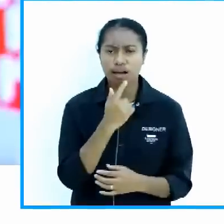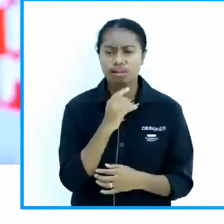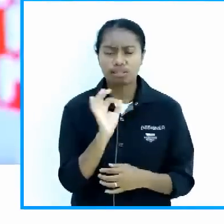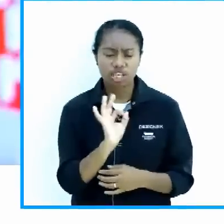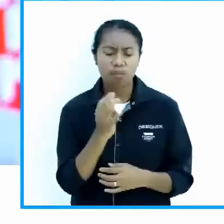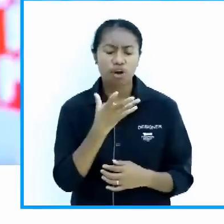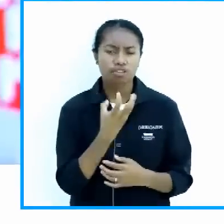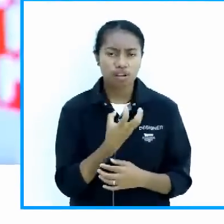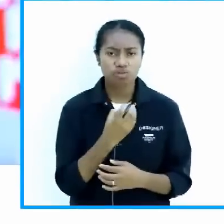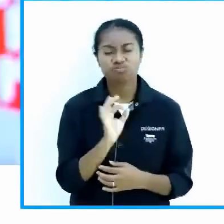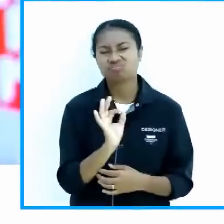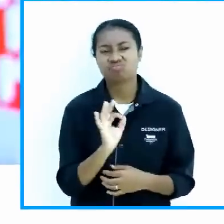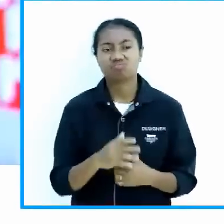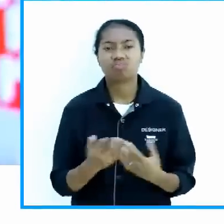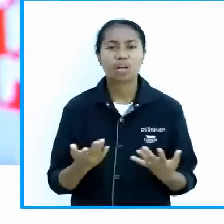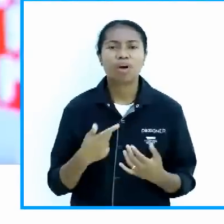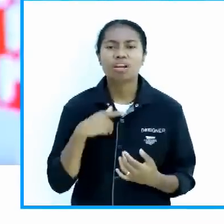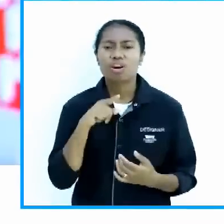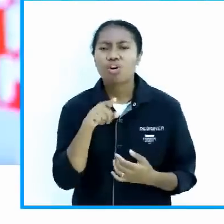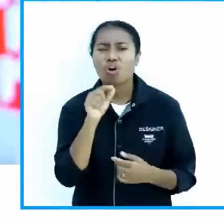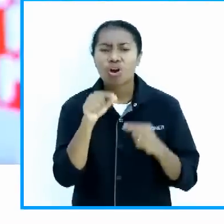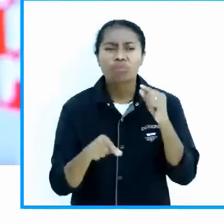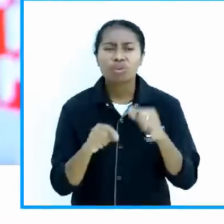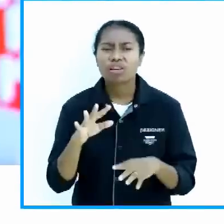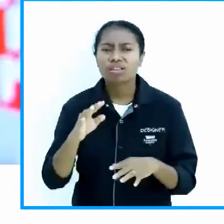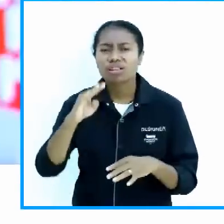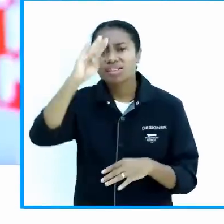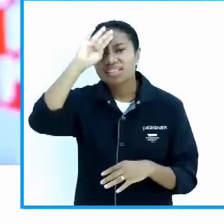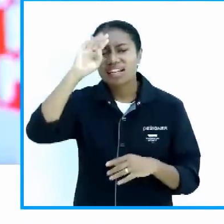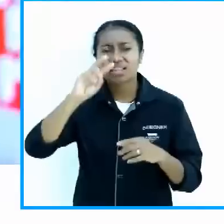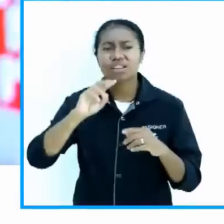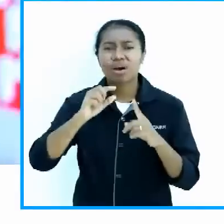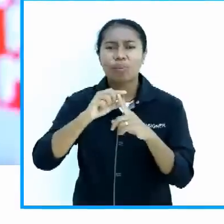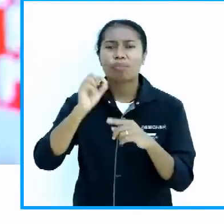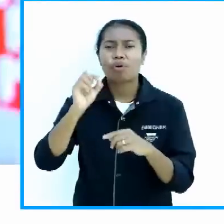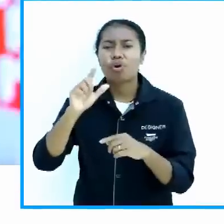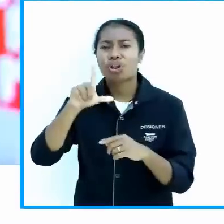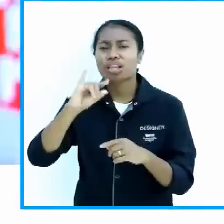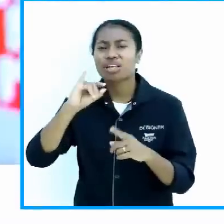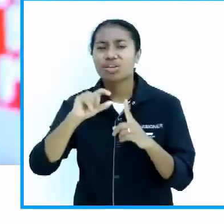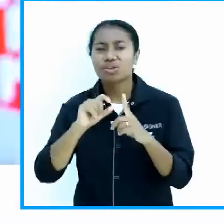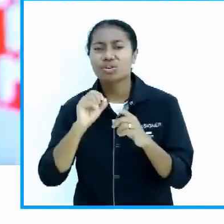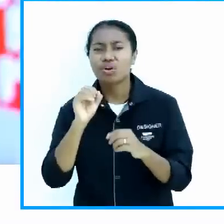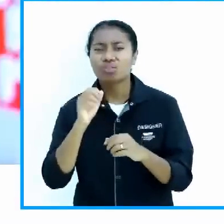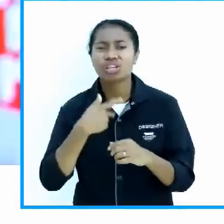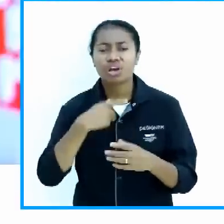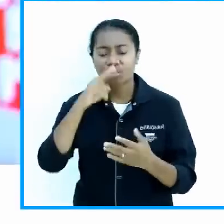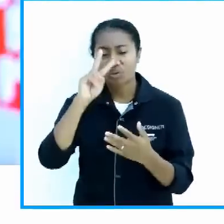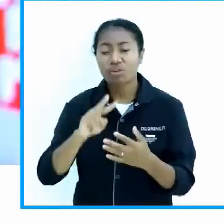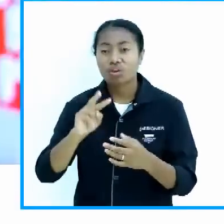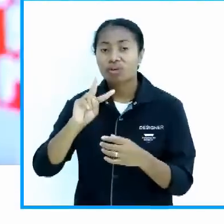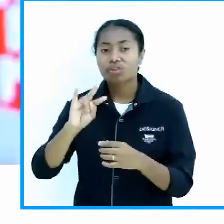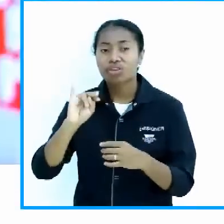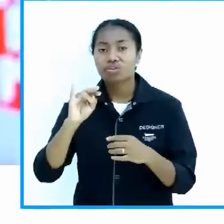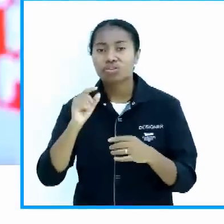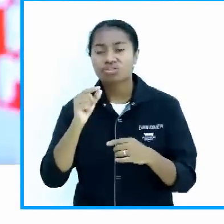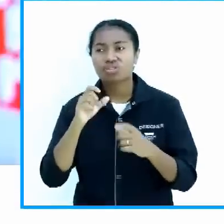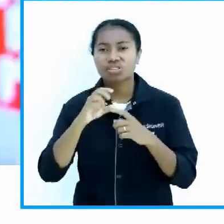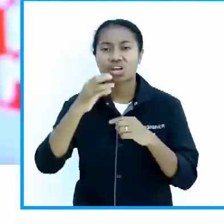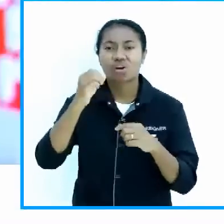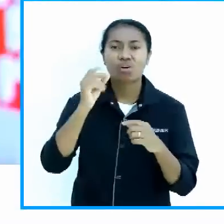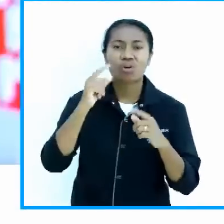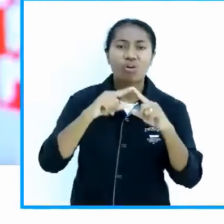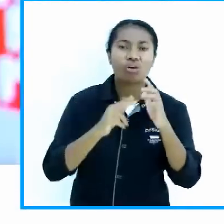disuntik vaksin polio lumpuh? Saya nonton videonya seorang anggota DPR, dia bilang habis